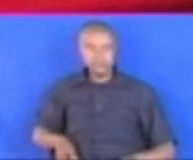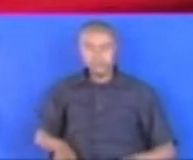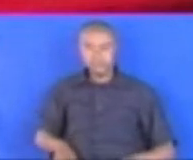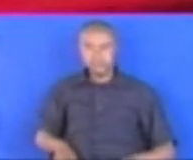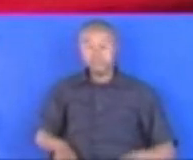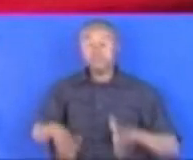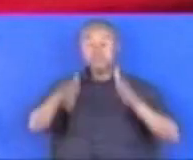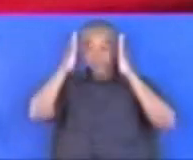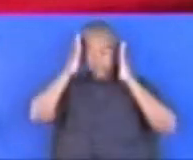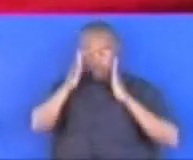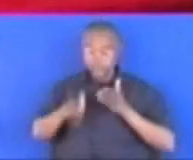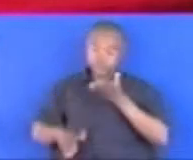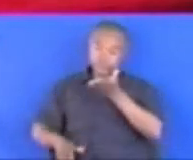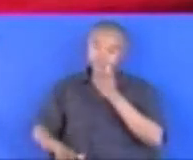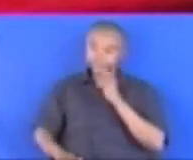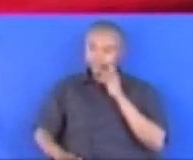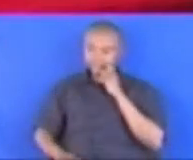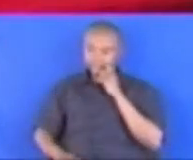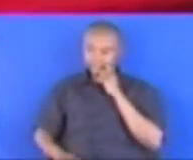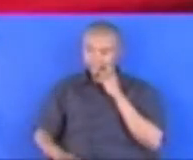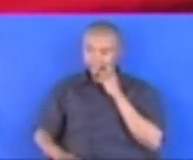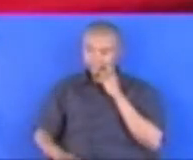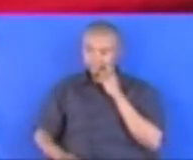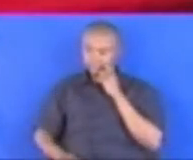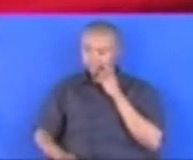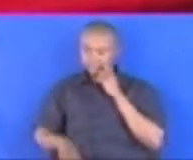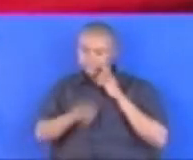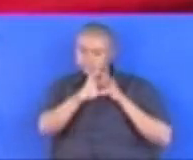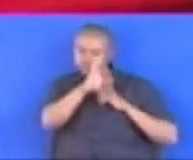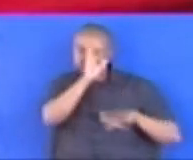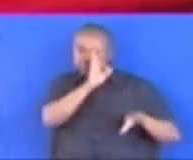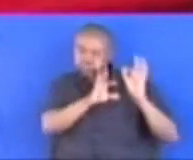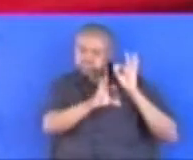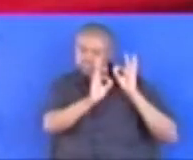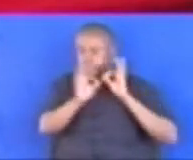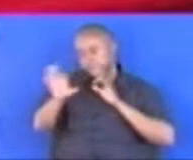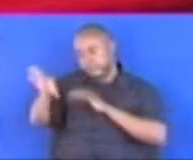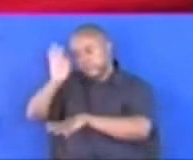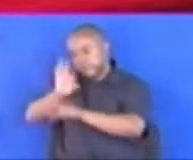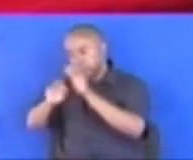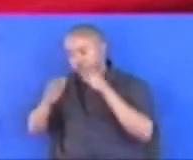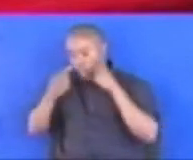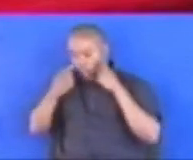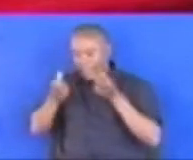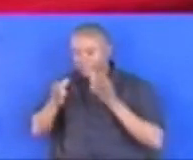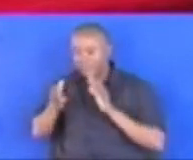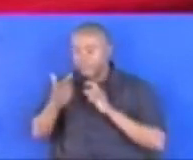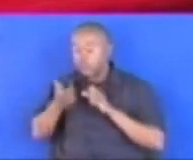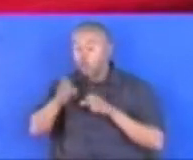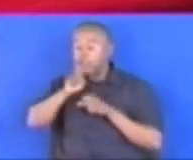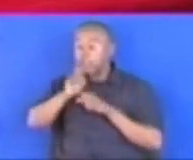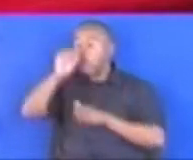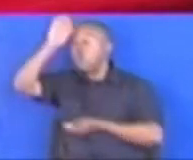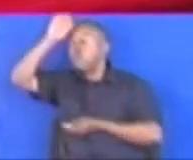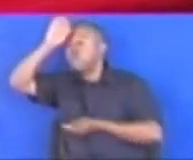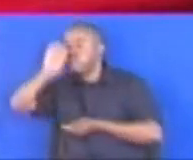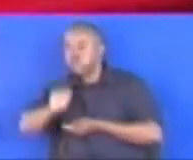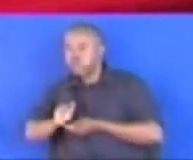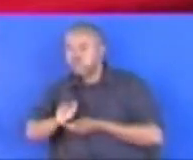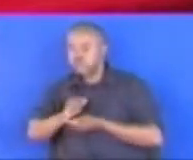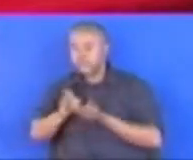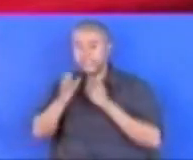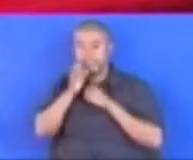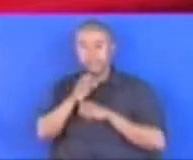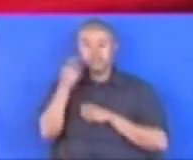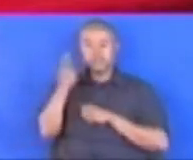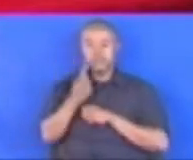2021-2022. Mheshimiwa Naibu Spika, uchambuzi huu ulilenga katika kubaini ni kwa kiwango gani ongezeko au upungufu wa bajeti